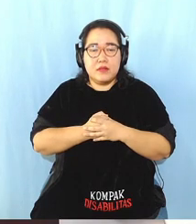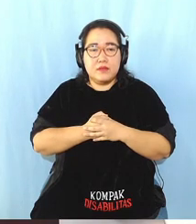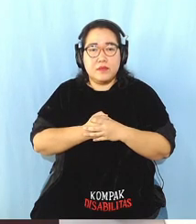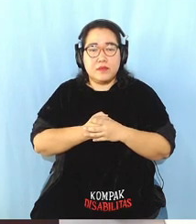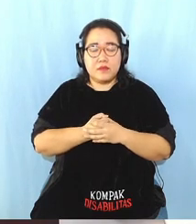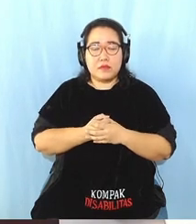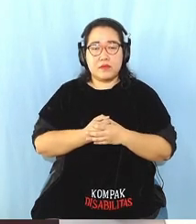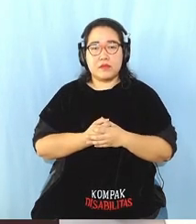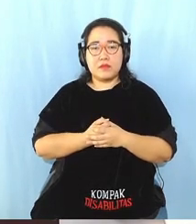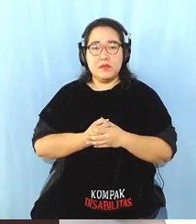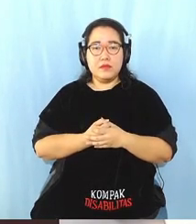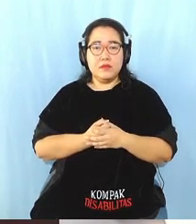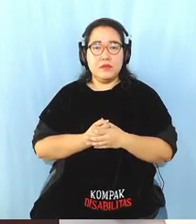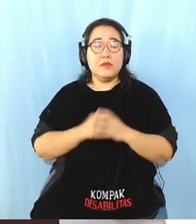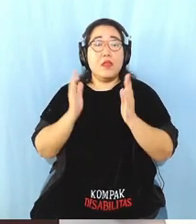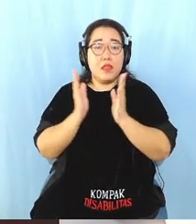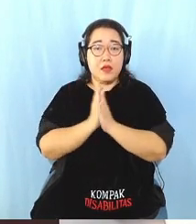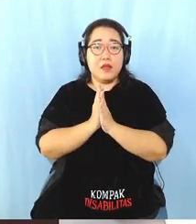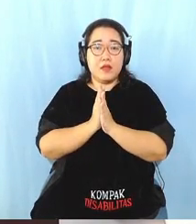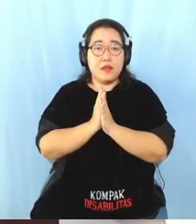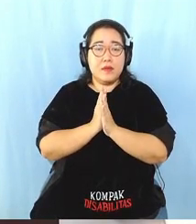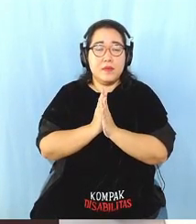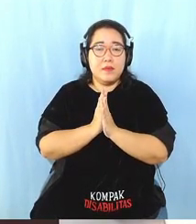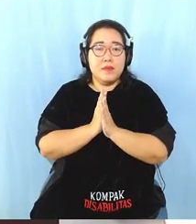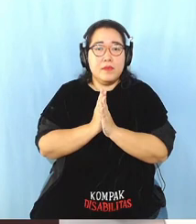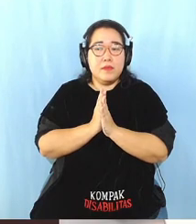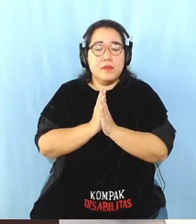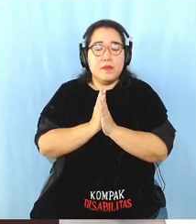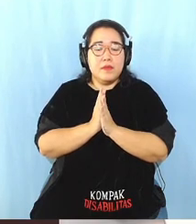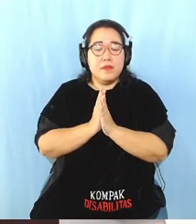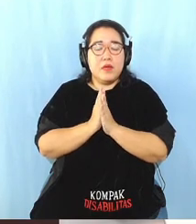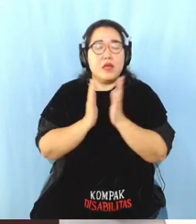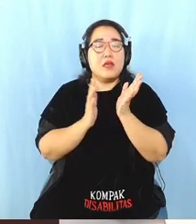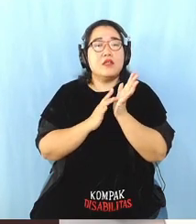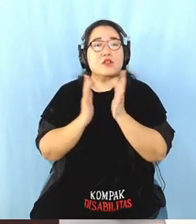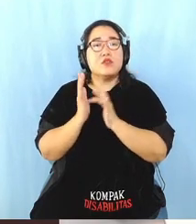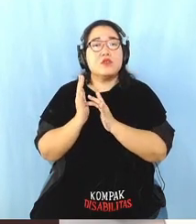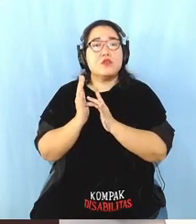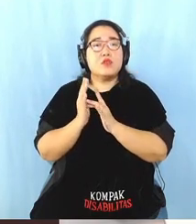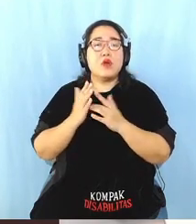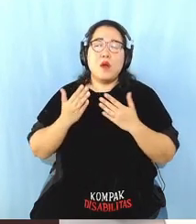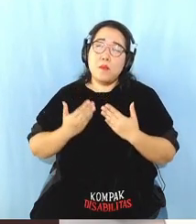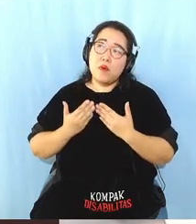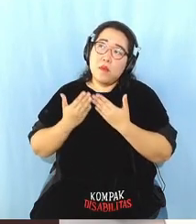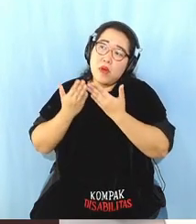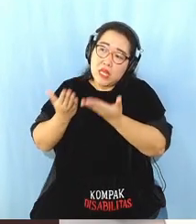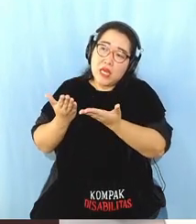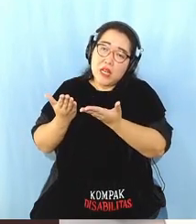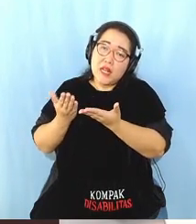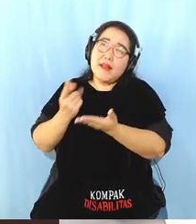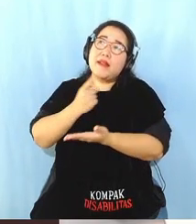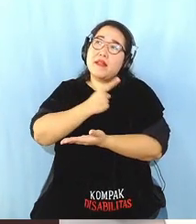Dan Yesus kemudian menyerahkan nyawanya kepada